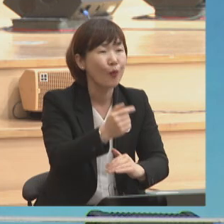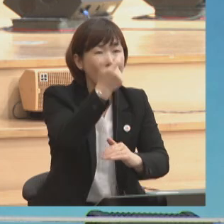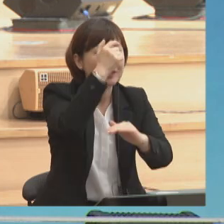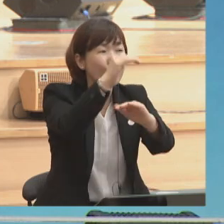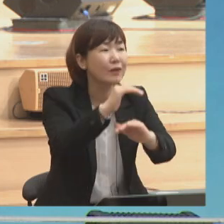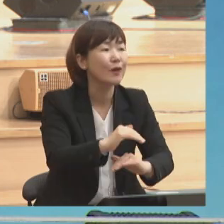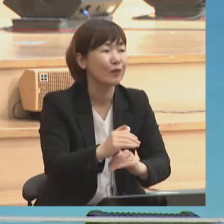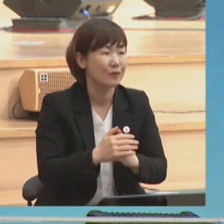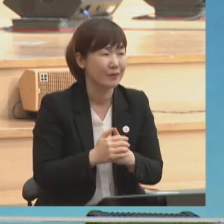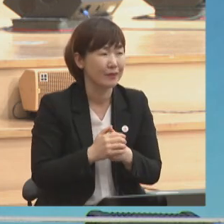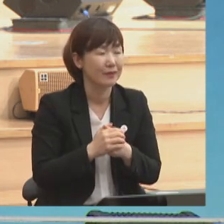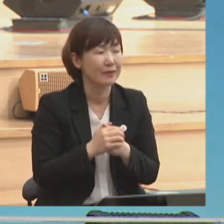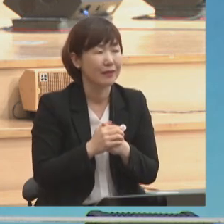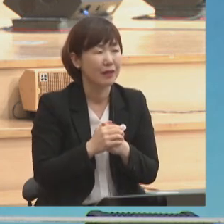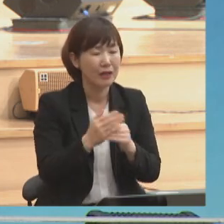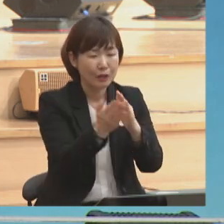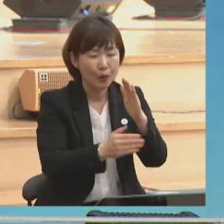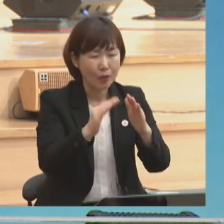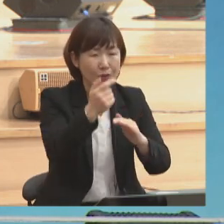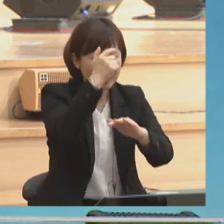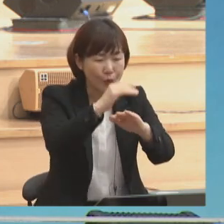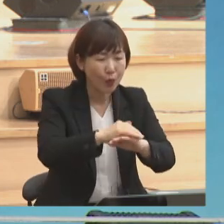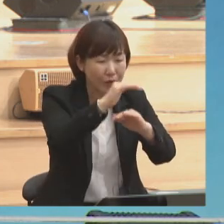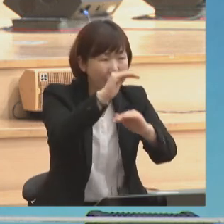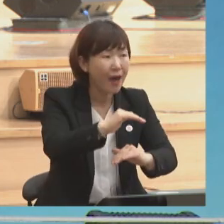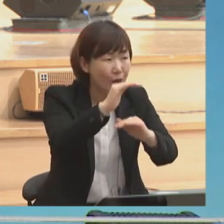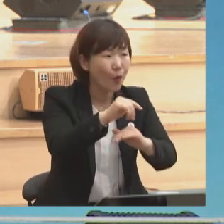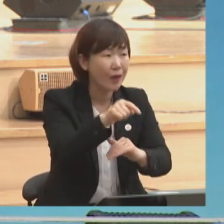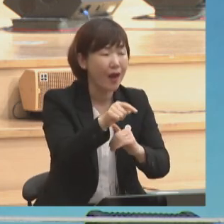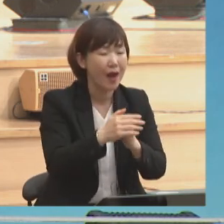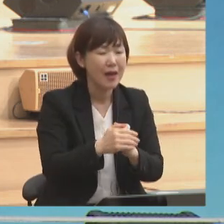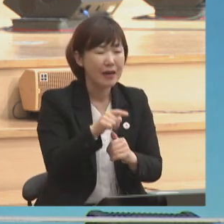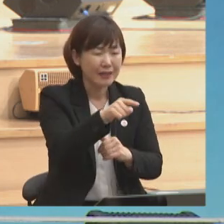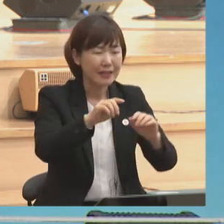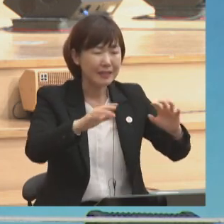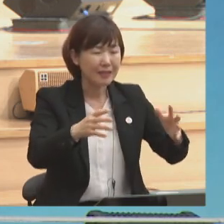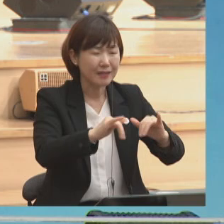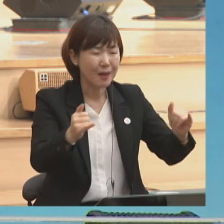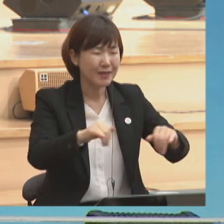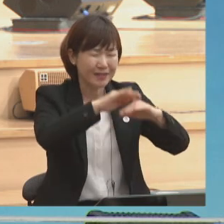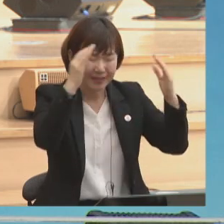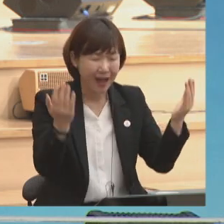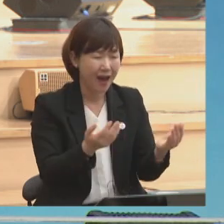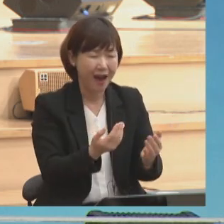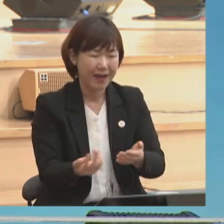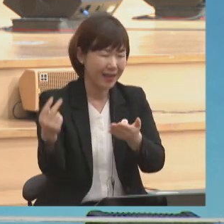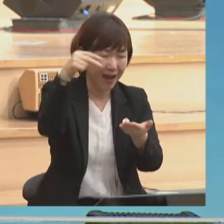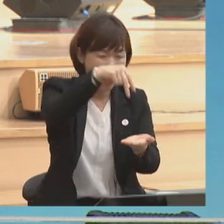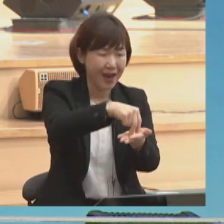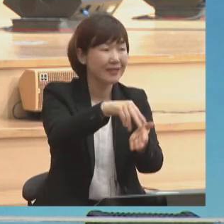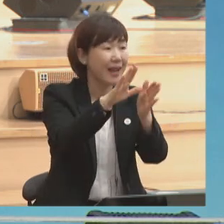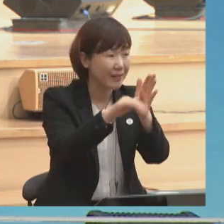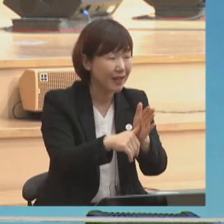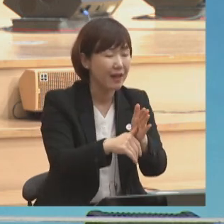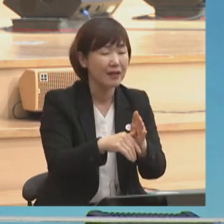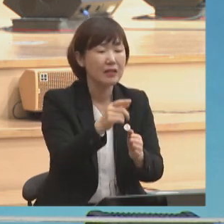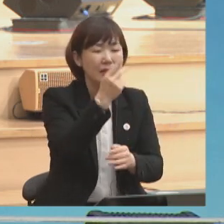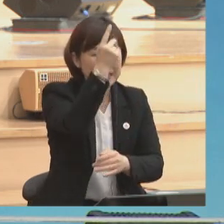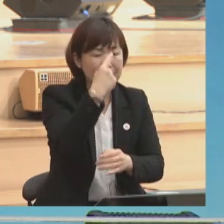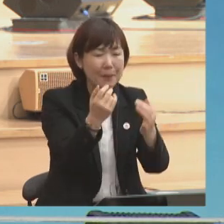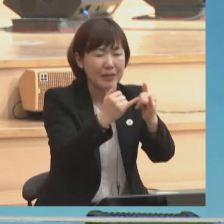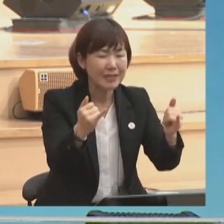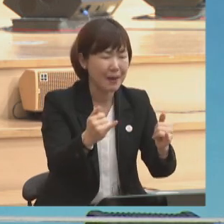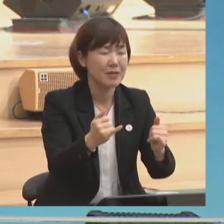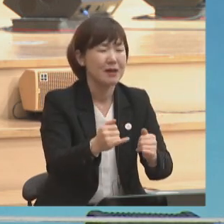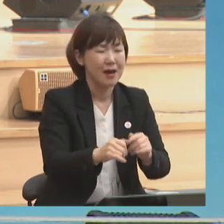제목이야. 공적인 기도 제목으로 이 세상 사람들을 부활하실 때 사마리아 사람들은